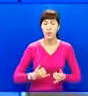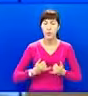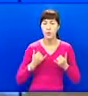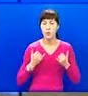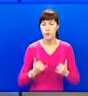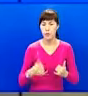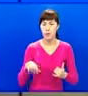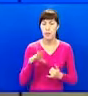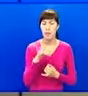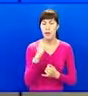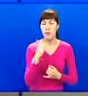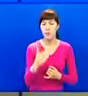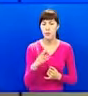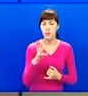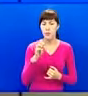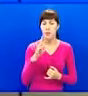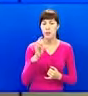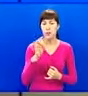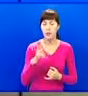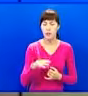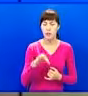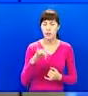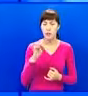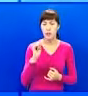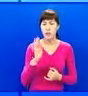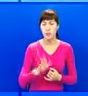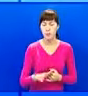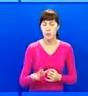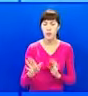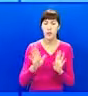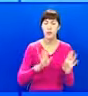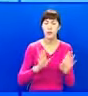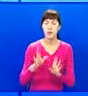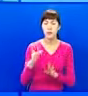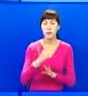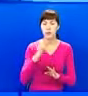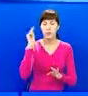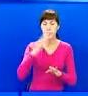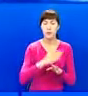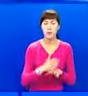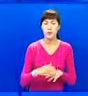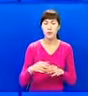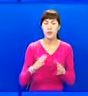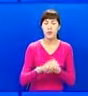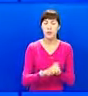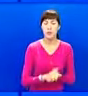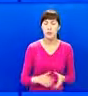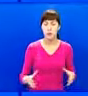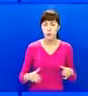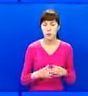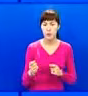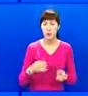те қошемет те соларға. Мақтарал ауданы Құрманбек Жандарбеков атындағы драма театрда аудандық білім бөлімі мен кәсіподақ ұйымын